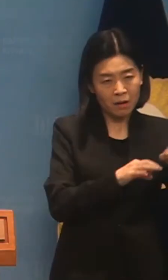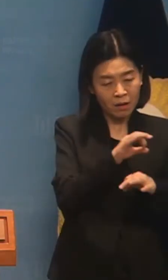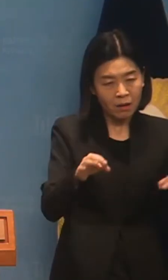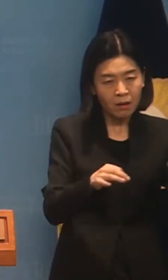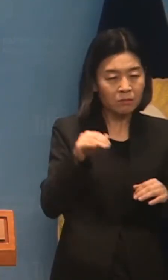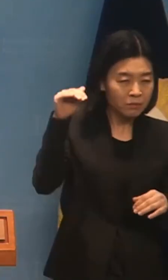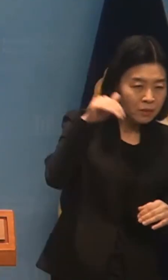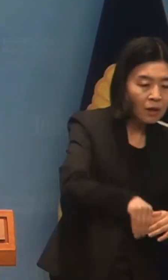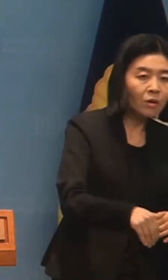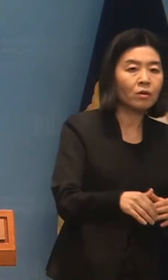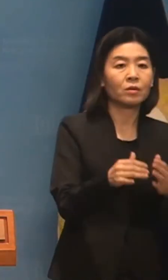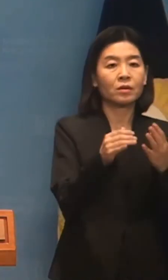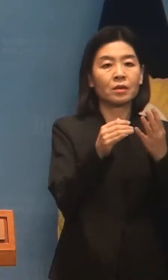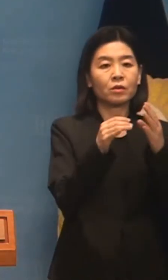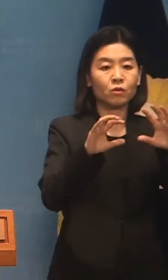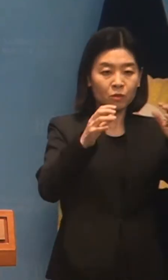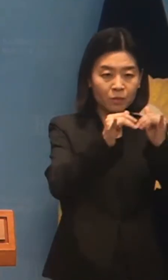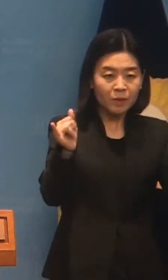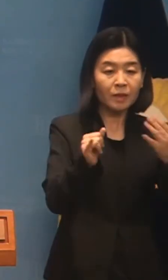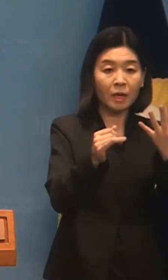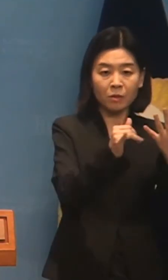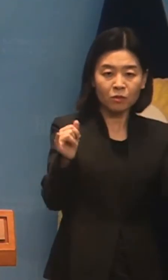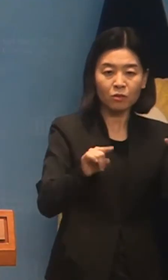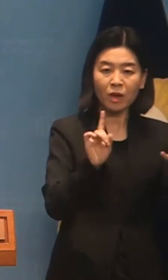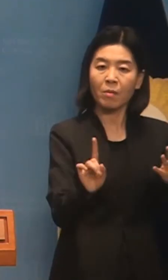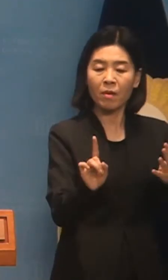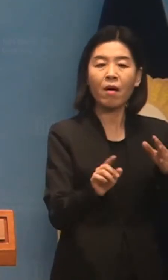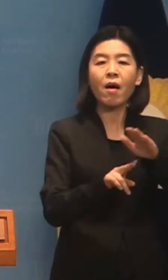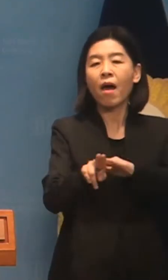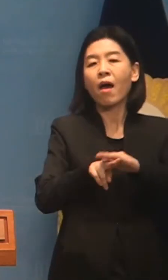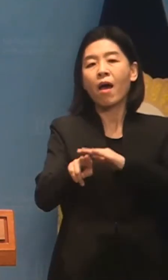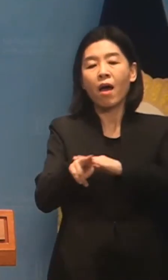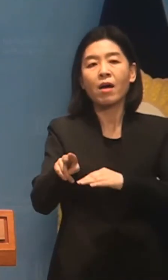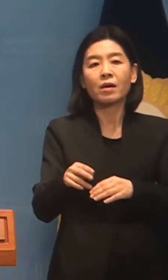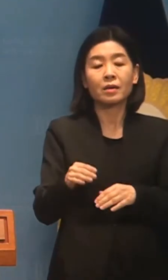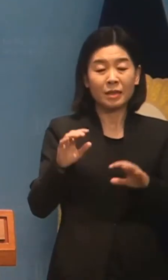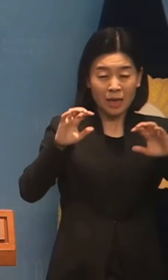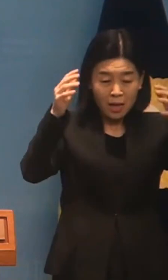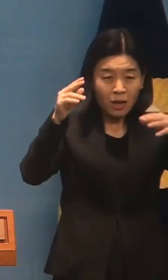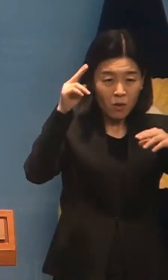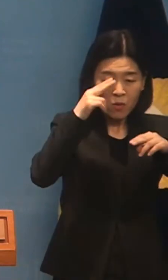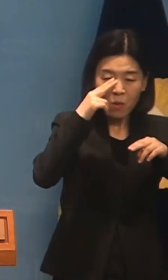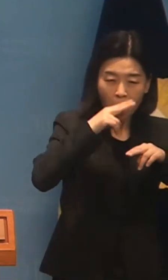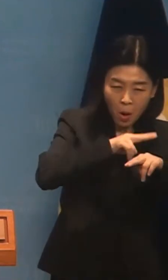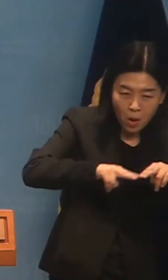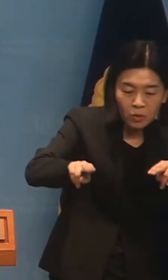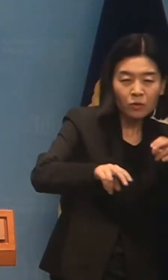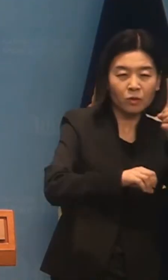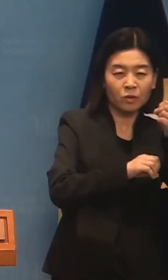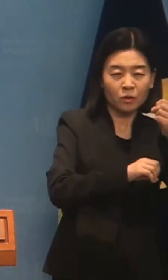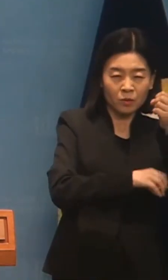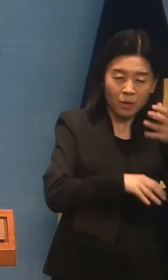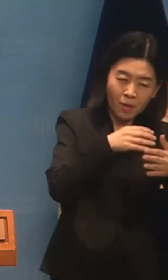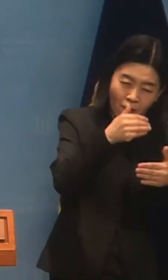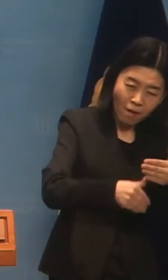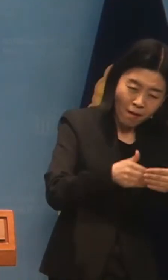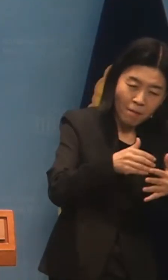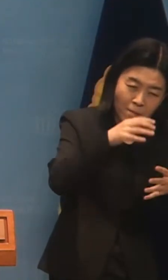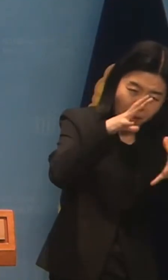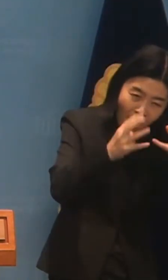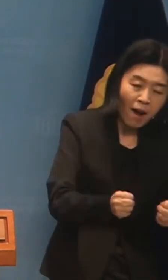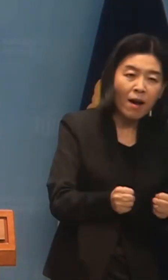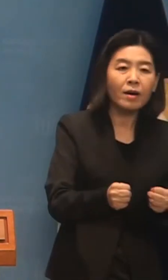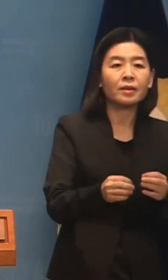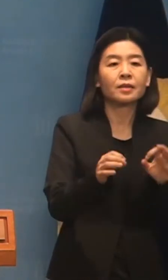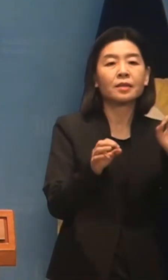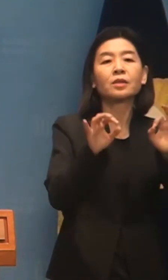중 1명이 탈출했습니다. 세계에서 원유 매장량 1위, 생산량 10위권대였던 베네수엘라는